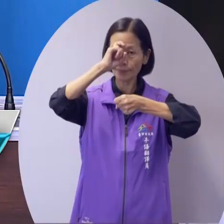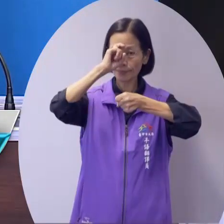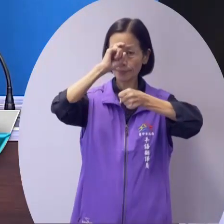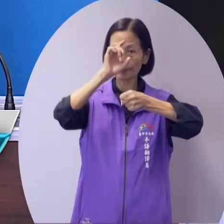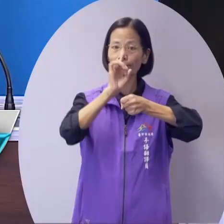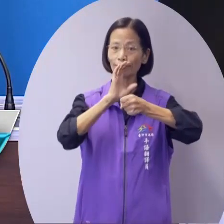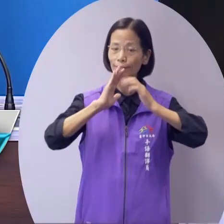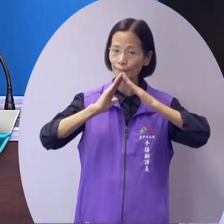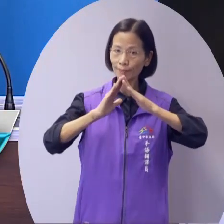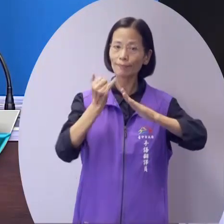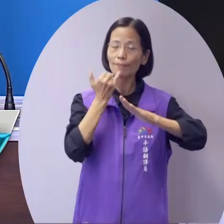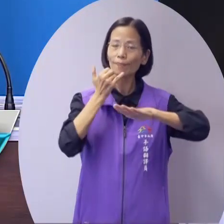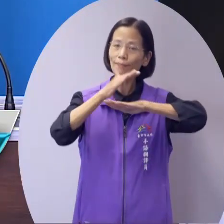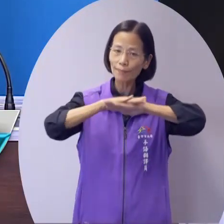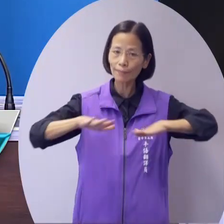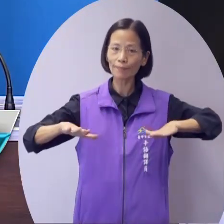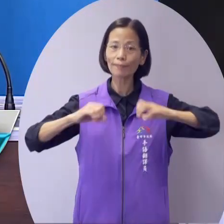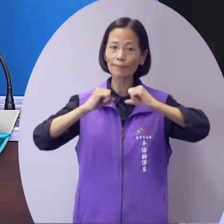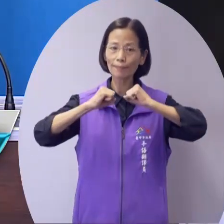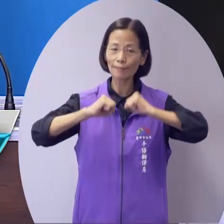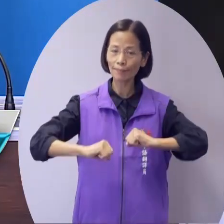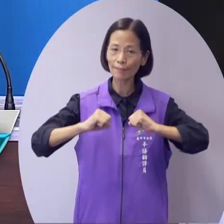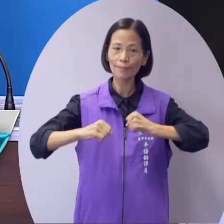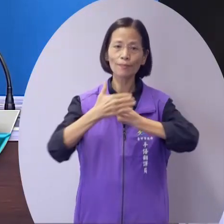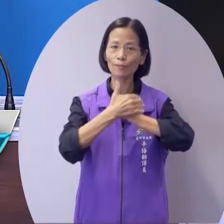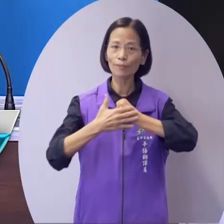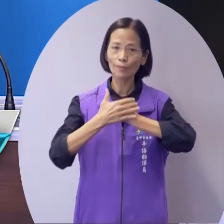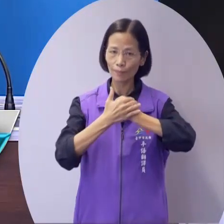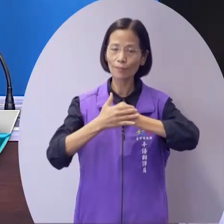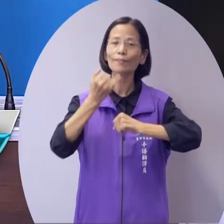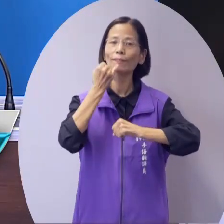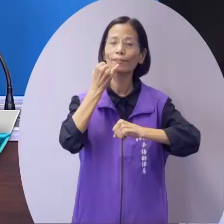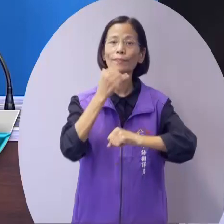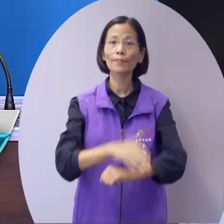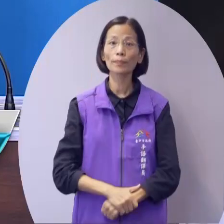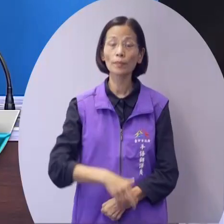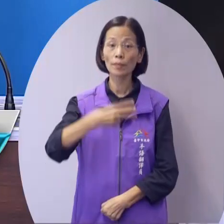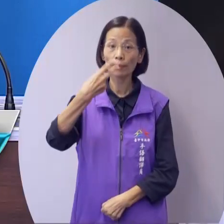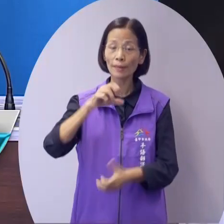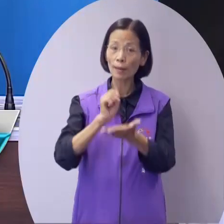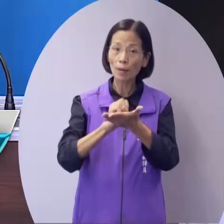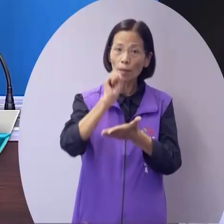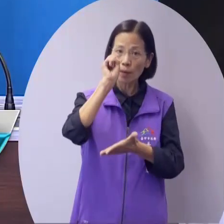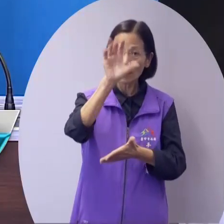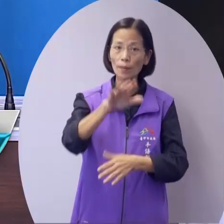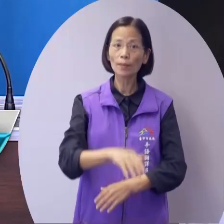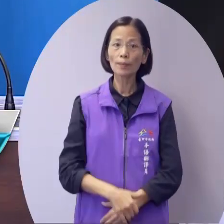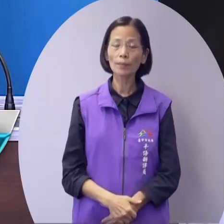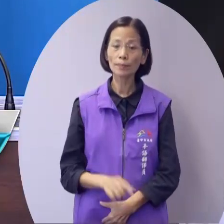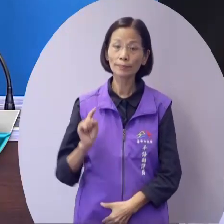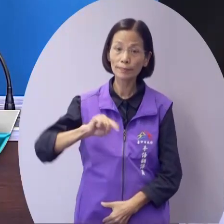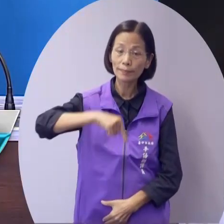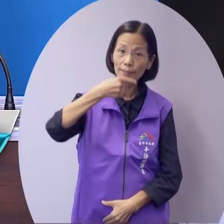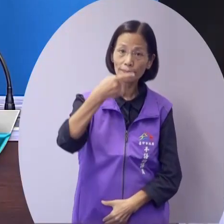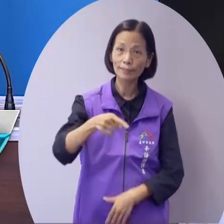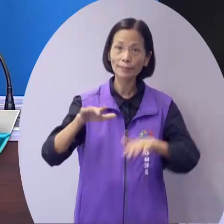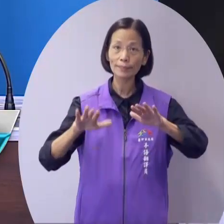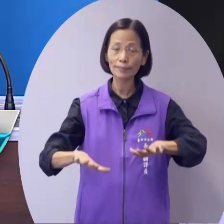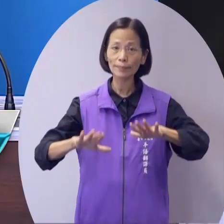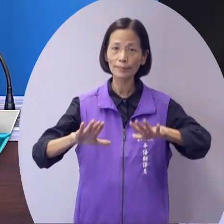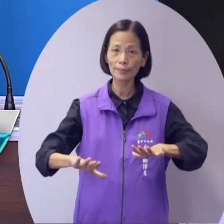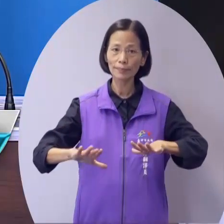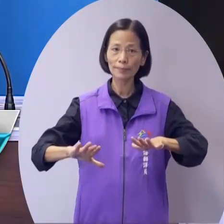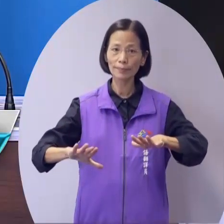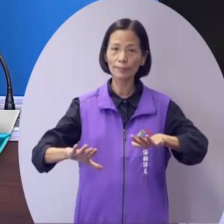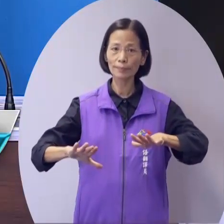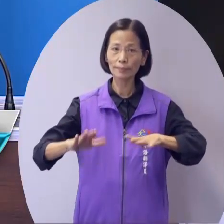全，市民朋友的健康受到更好的一个保护。那另外跟大家报告，因为接下来，因为现在国家